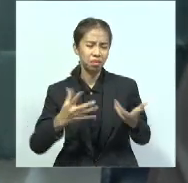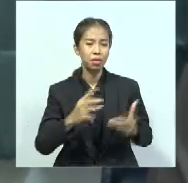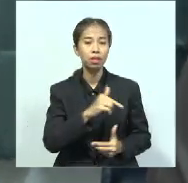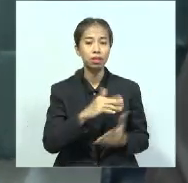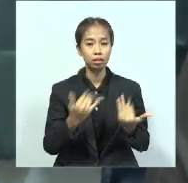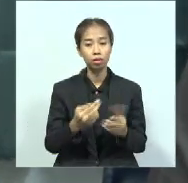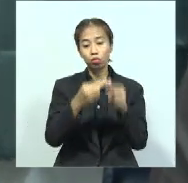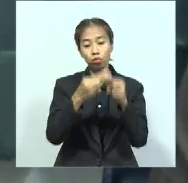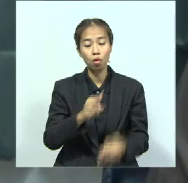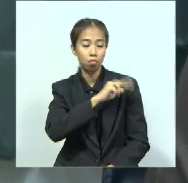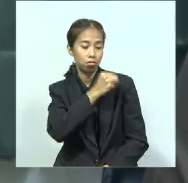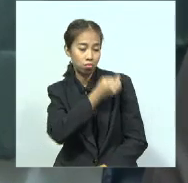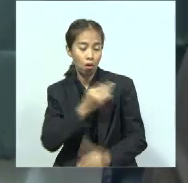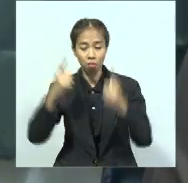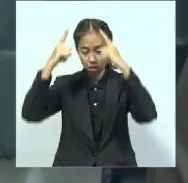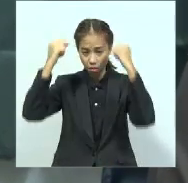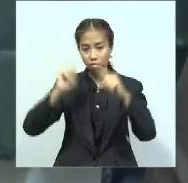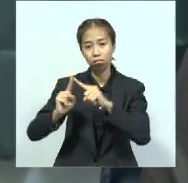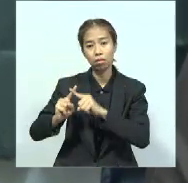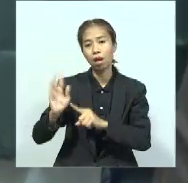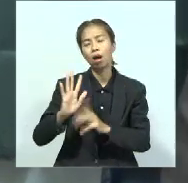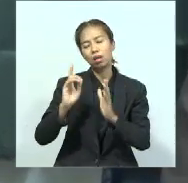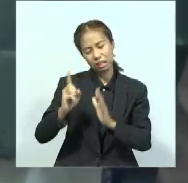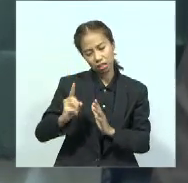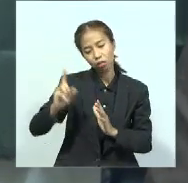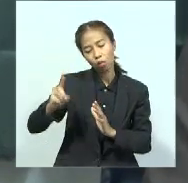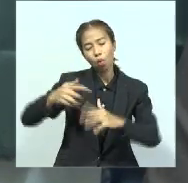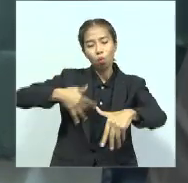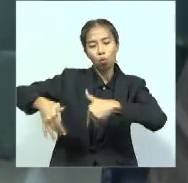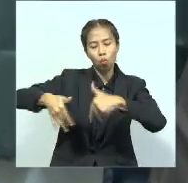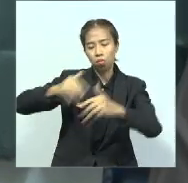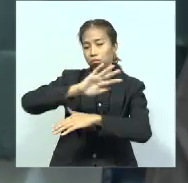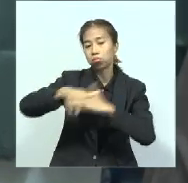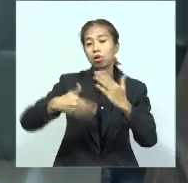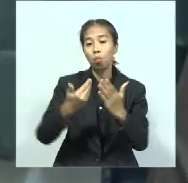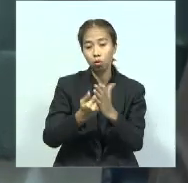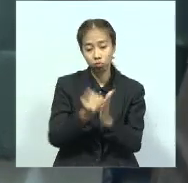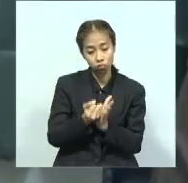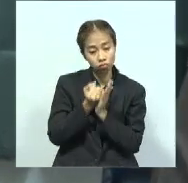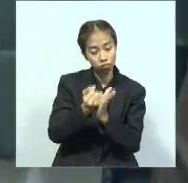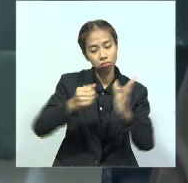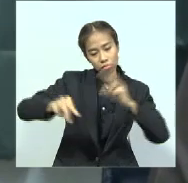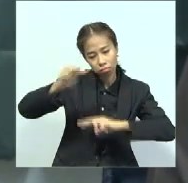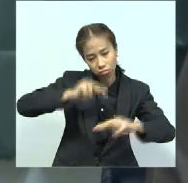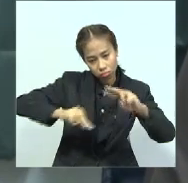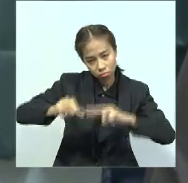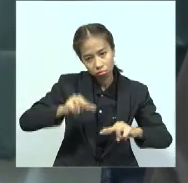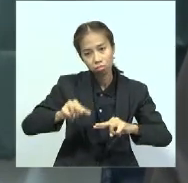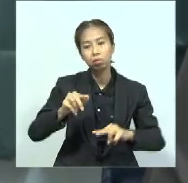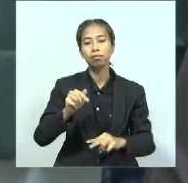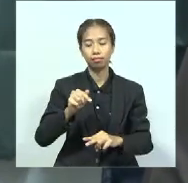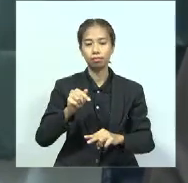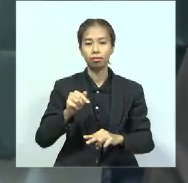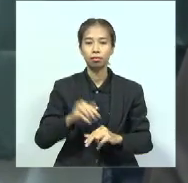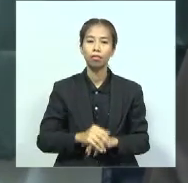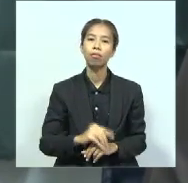รือคุณพยาบาลหรือทางการแพทย์แต่ควรจะเป็นจริยธรรมของคนไทยทั้งหมดครับว่าถ้าจะดูแลหรือว่าจะหล่อเลี้ยงความเป็นมนุษย์ของพวกเราด้วยกัน